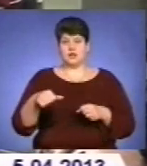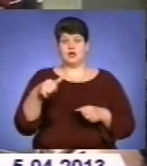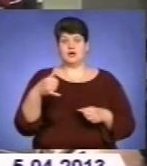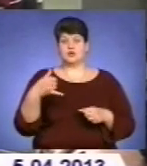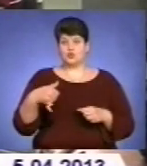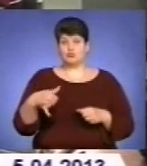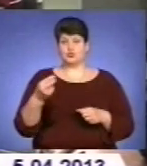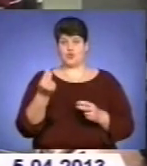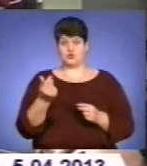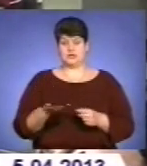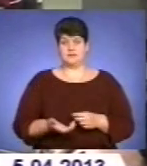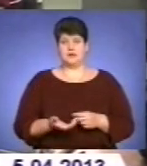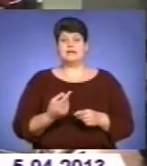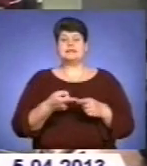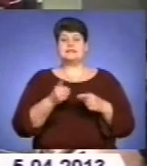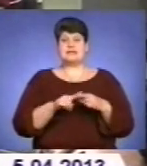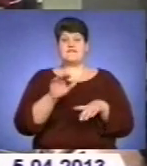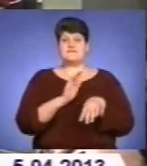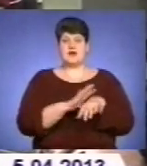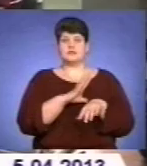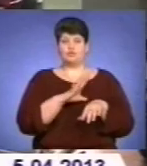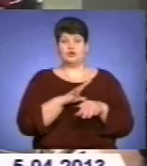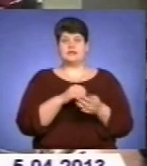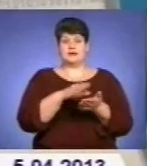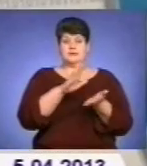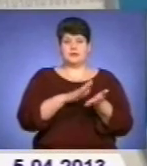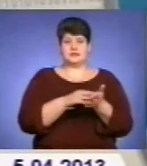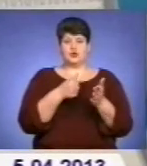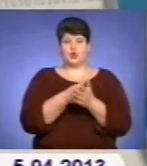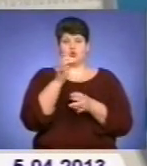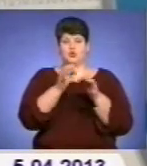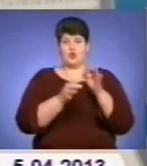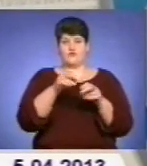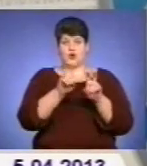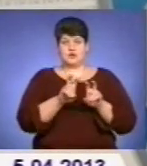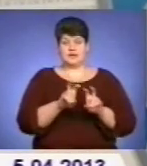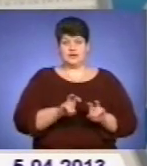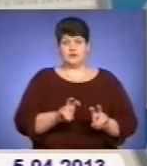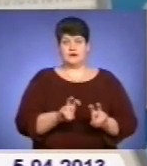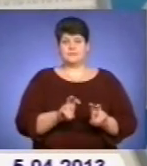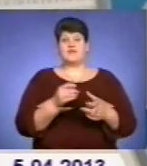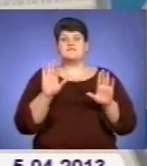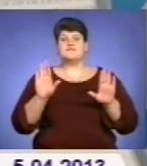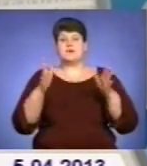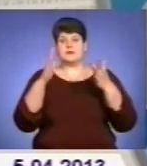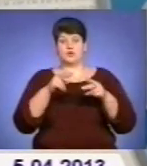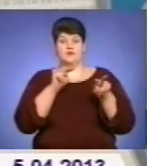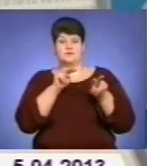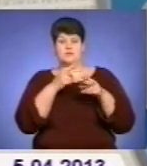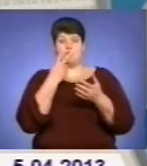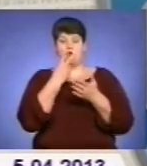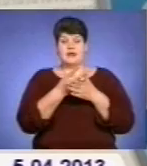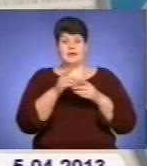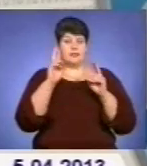грошима. Даний факт було занесено у єдиний реєстр досудових розслідувань. Випадковий свідок цієї події побачив, як